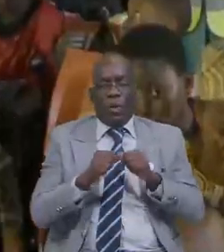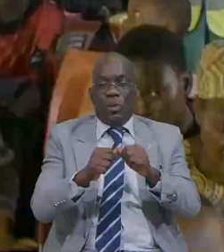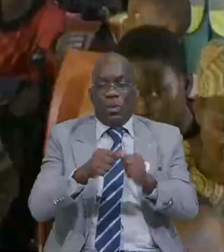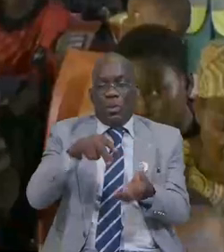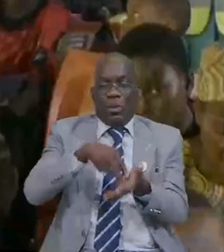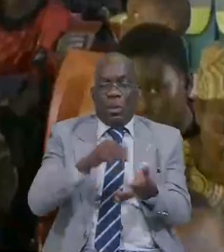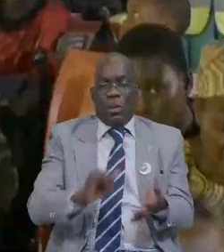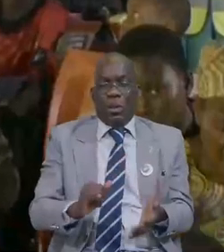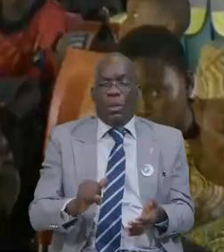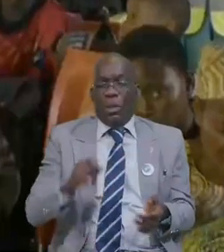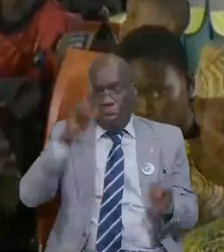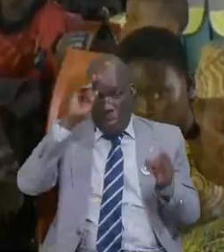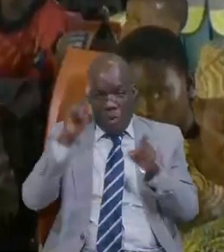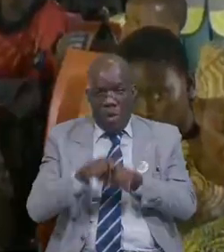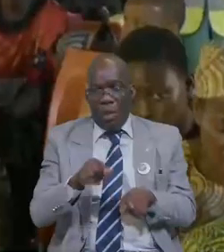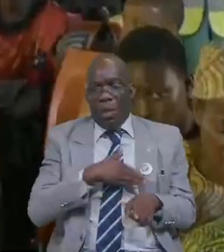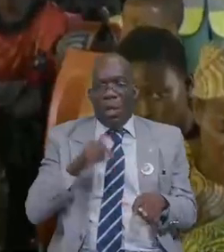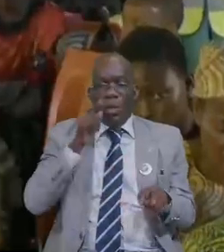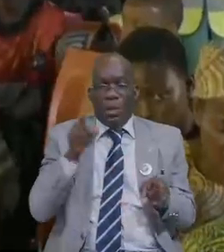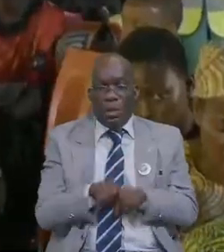Toujours debout, frères et sœurs.